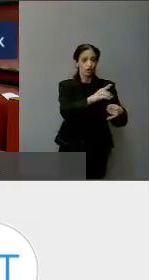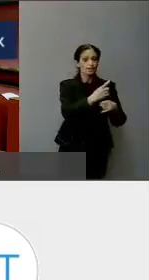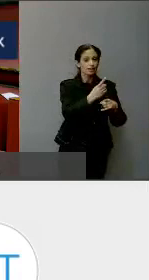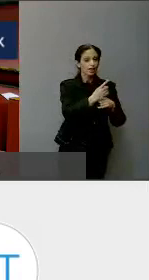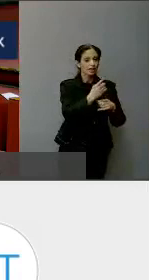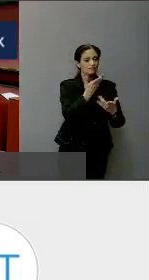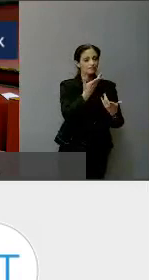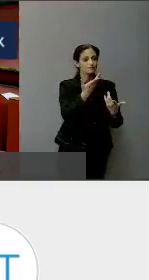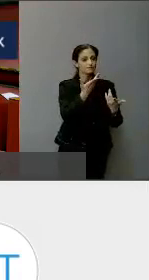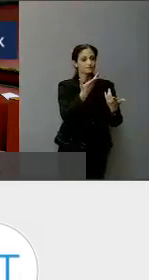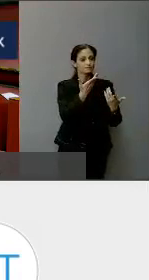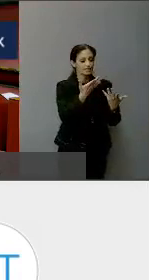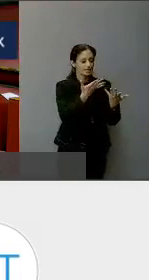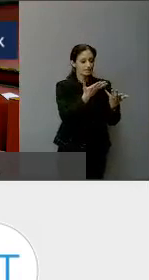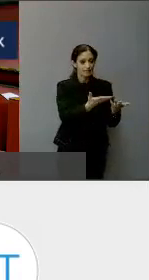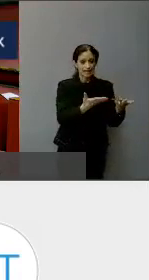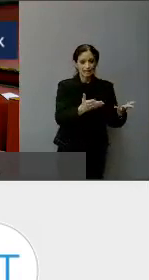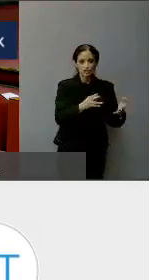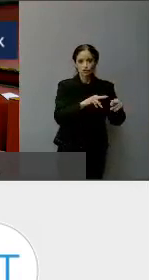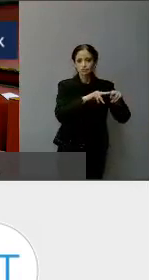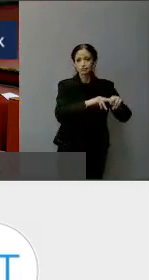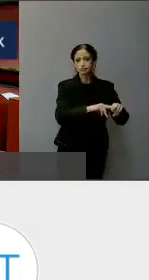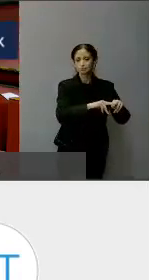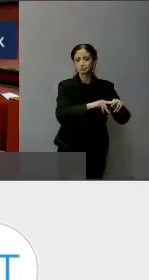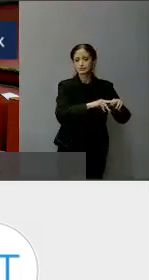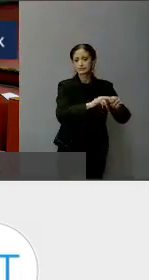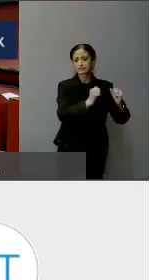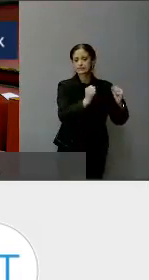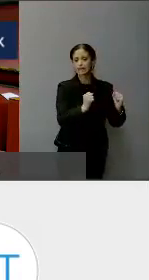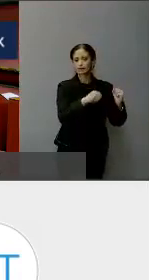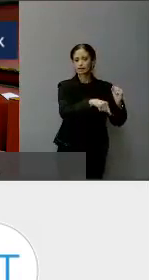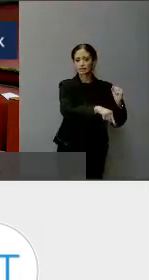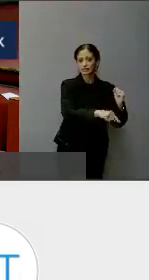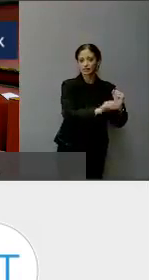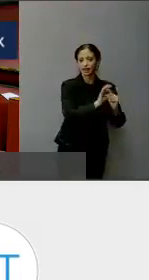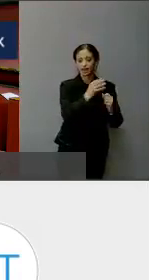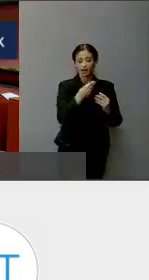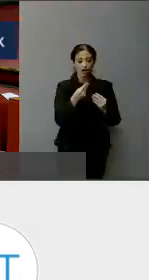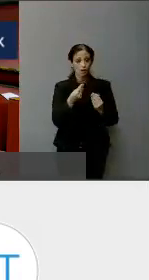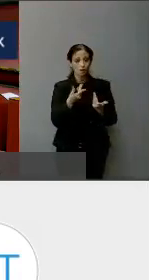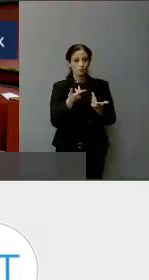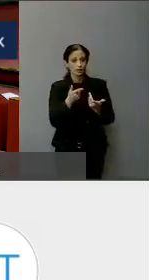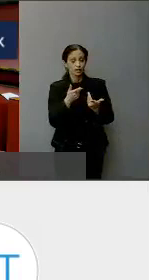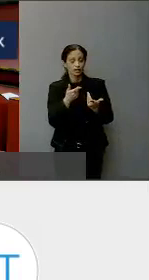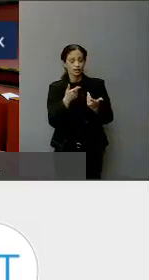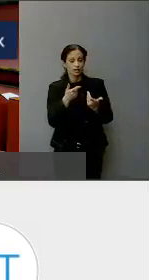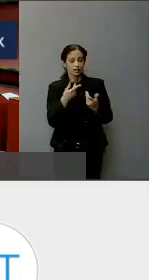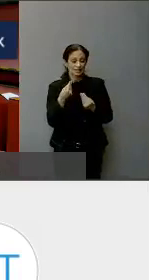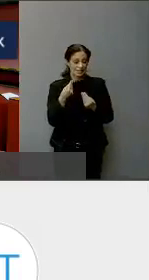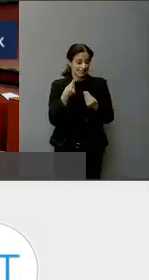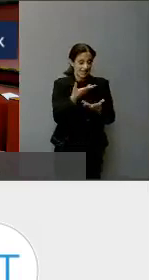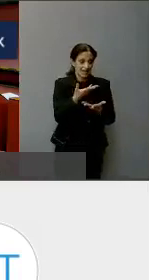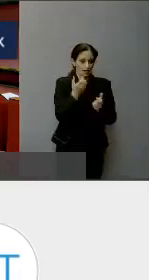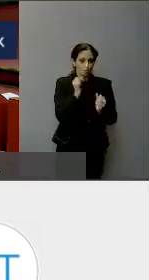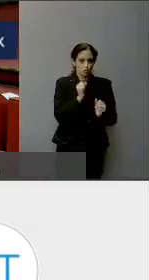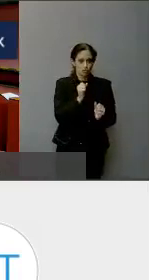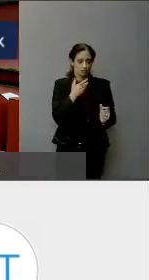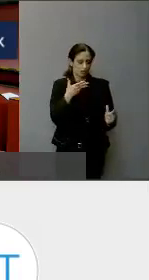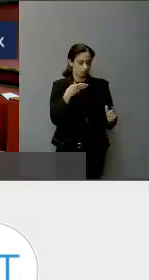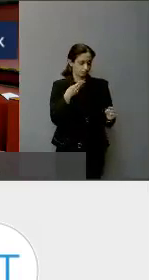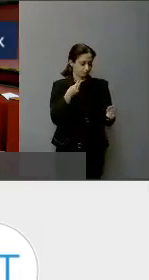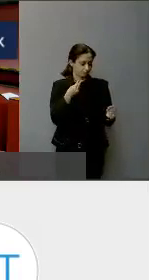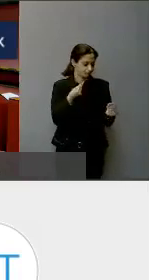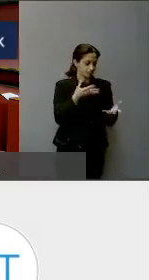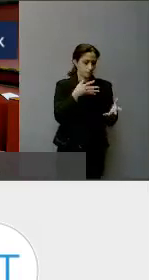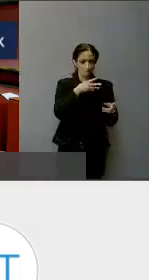stabilità dello stesso inneschino fenomeni erosivi con possibilità di danno pubblico e